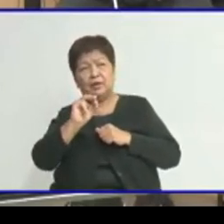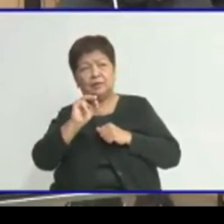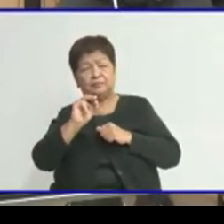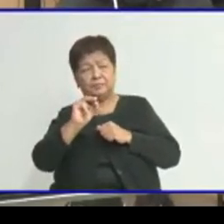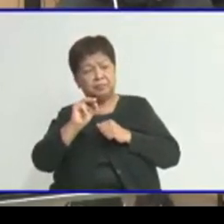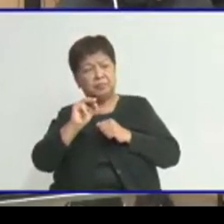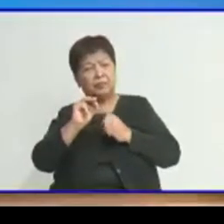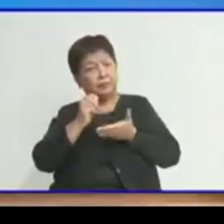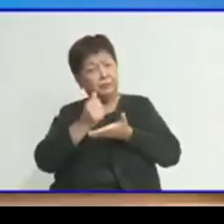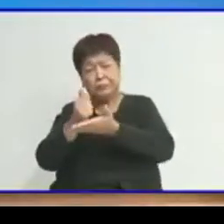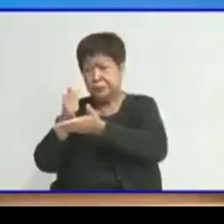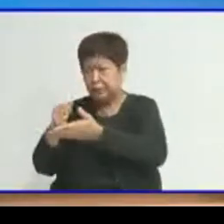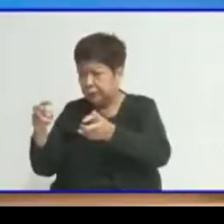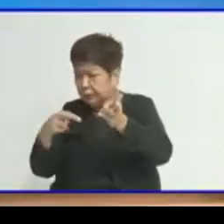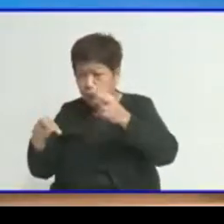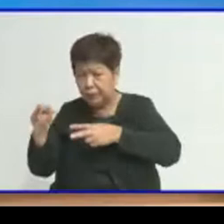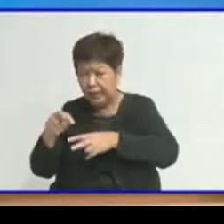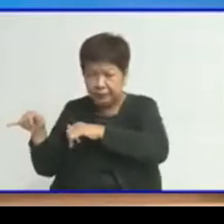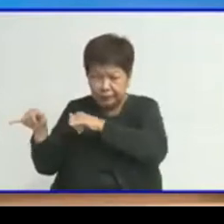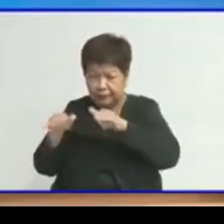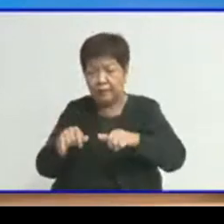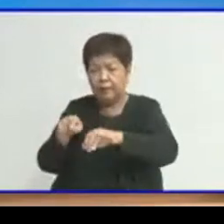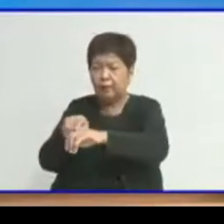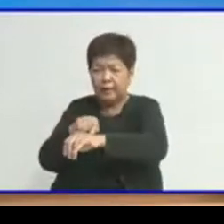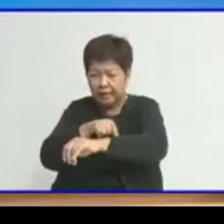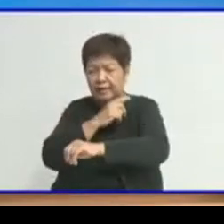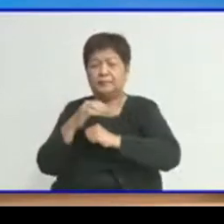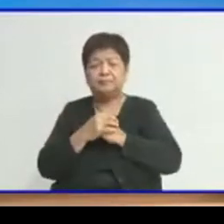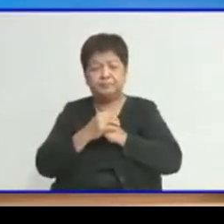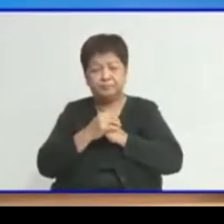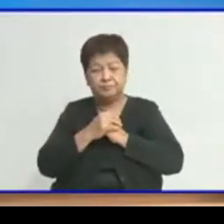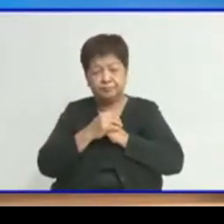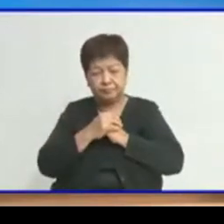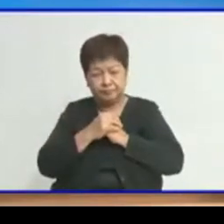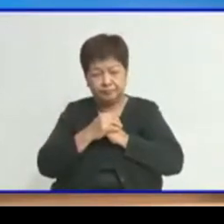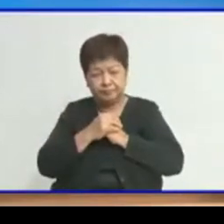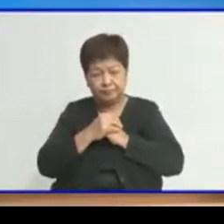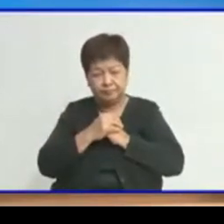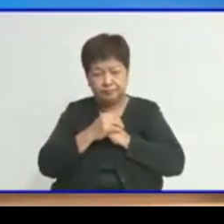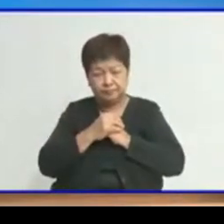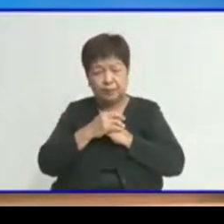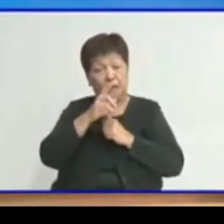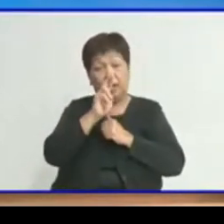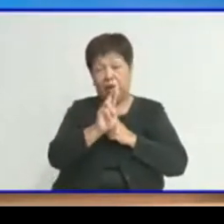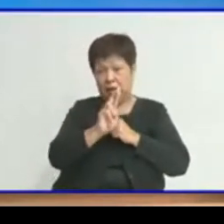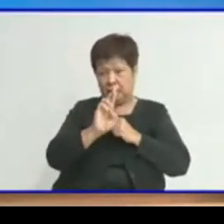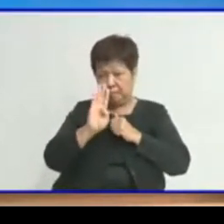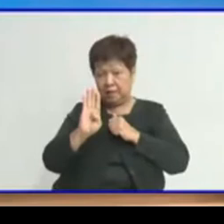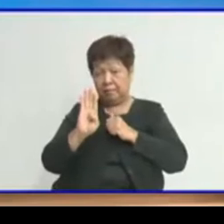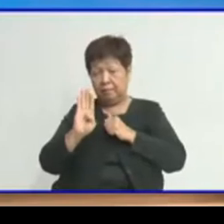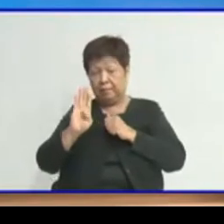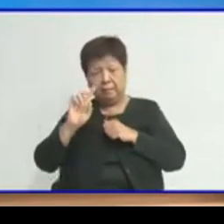างนี้นะครับว่าประเทศไทยไม่ได้เป็นภาคีนุษยานุภาพในตัวระเบียบนี้ไม่ใช่คำว่าผู้ลี้ภัยจะใช้คำ